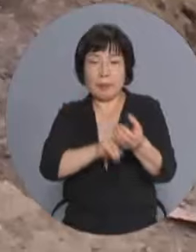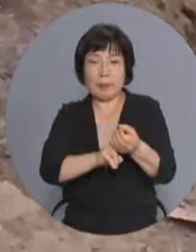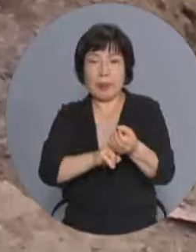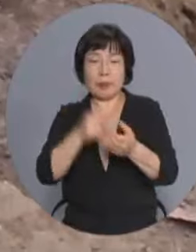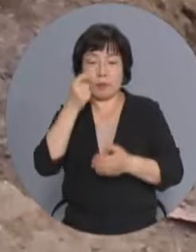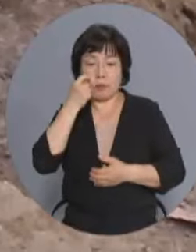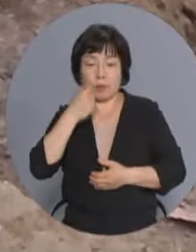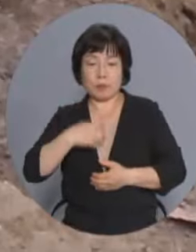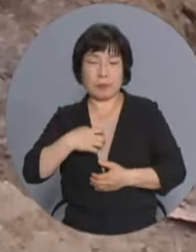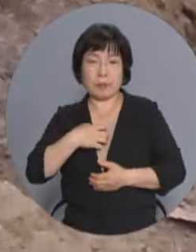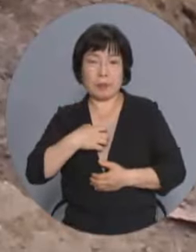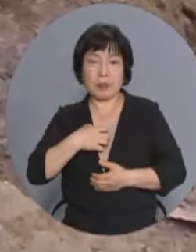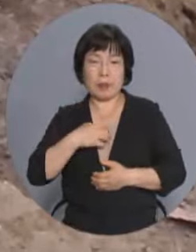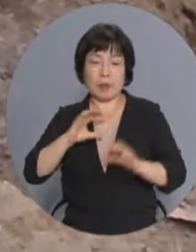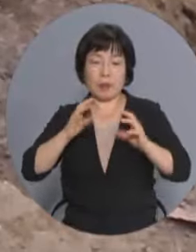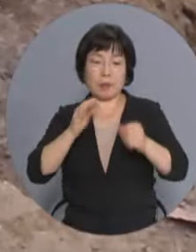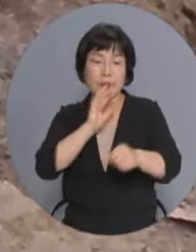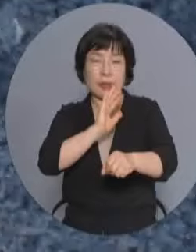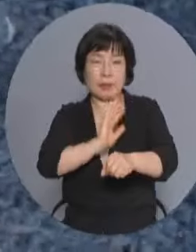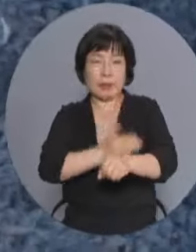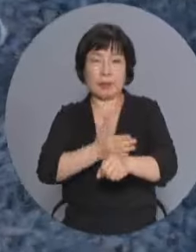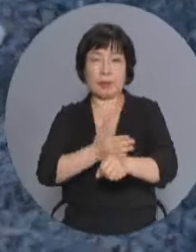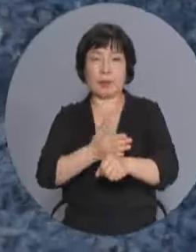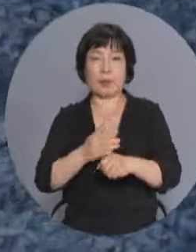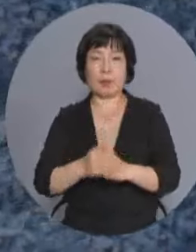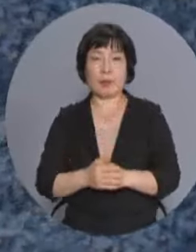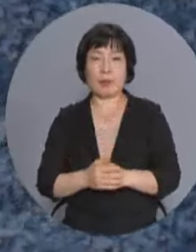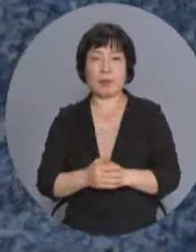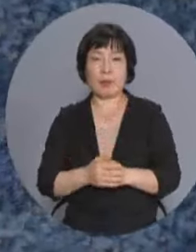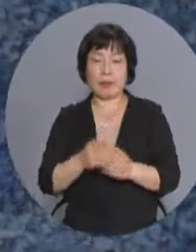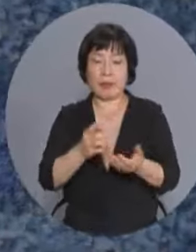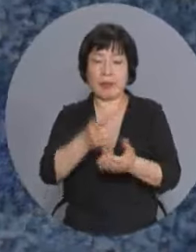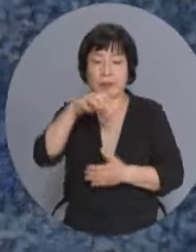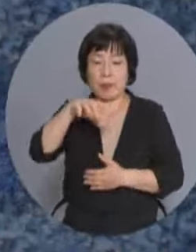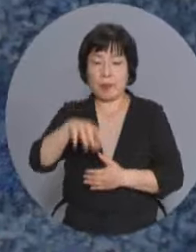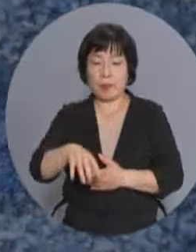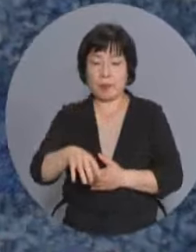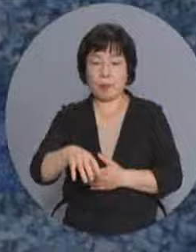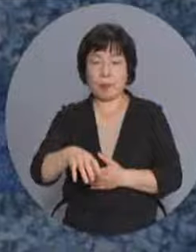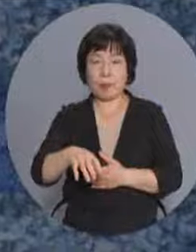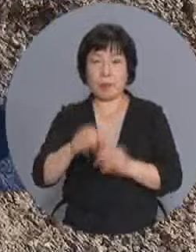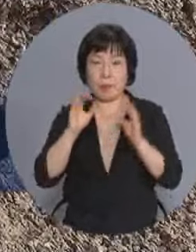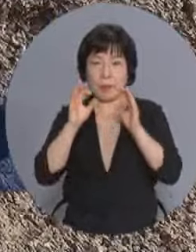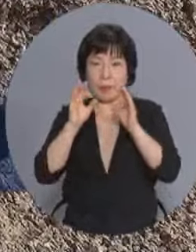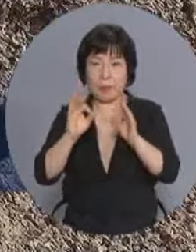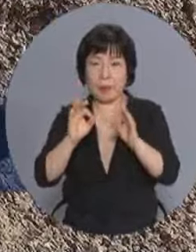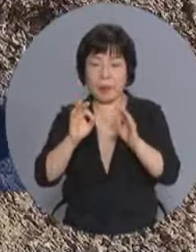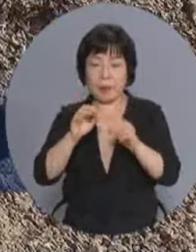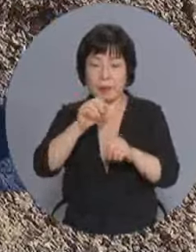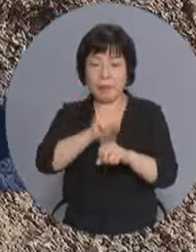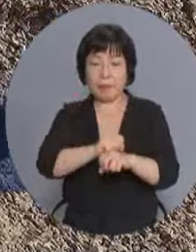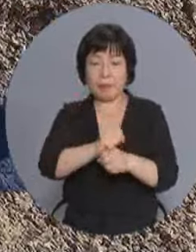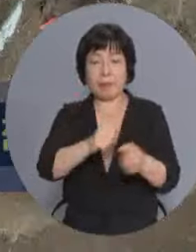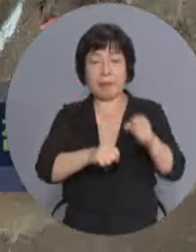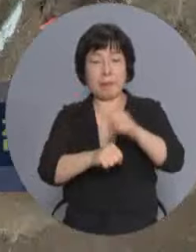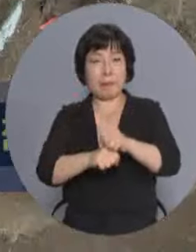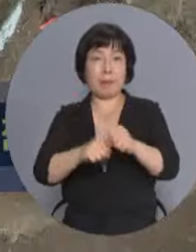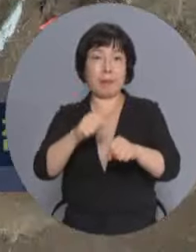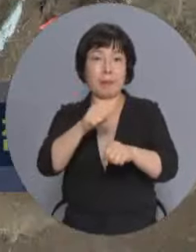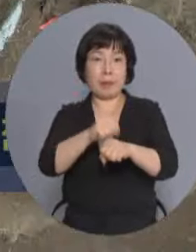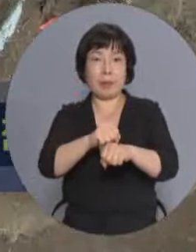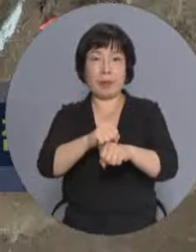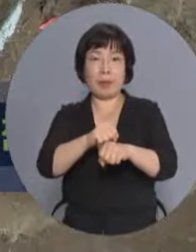국가폭력의 흔적이 고스란납니다 발굴 현장에서 본 유는 격이 쌓여